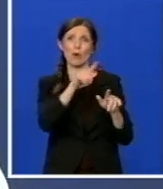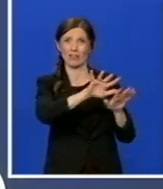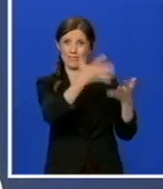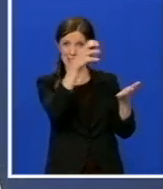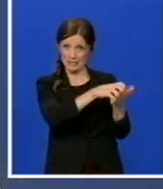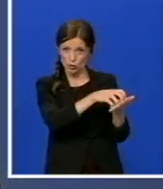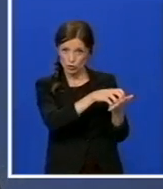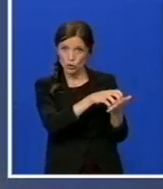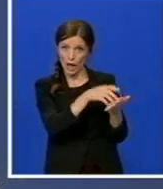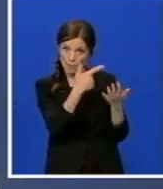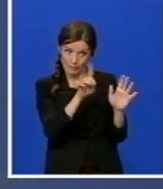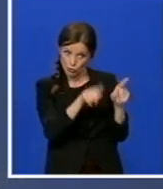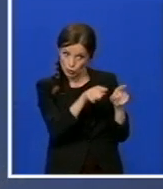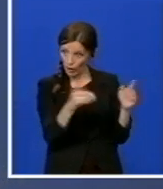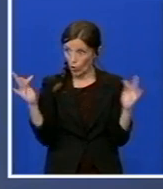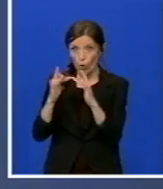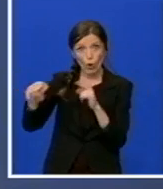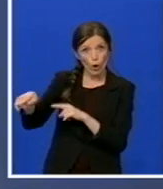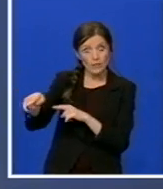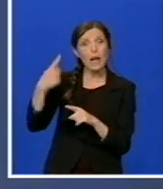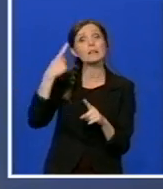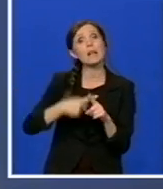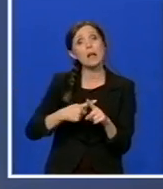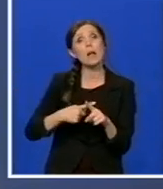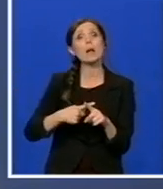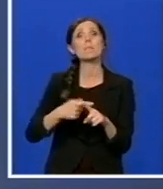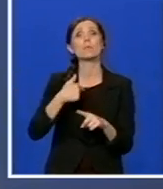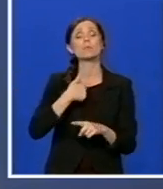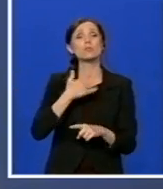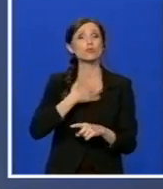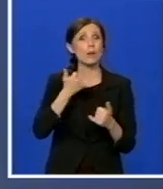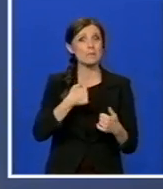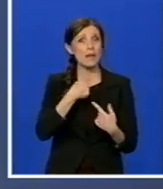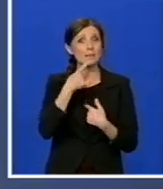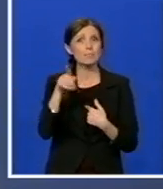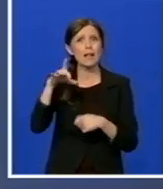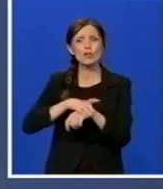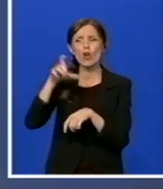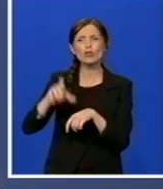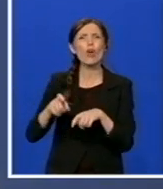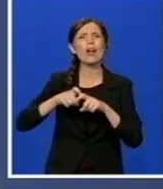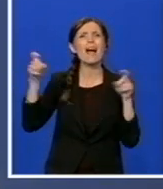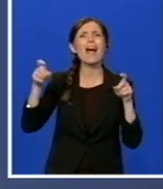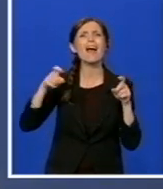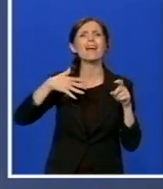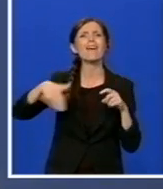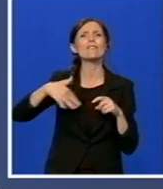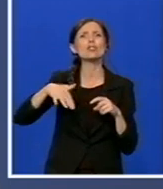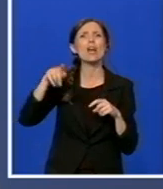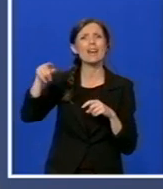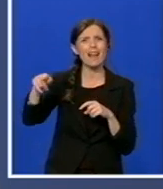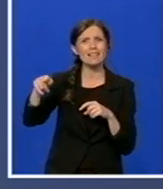naravno, da sada ovde odreagujete na otkaz koji je podnela doktorka Saša Ljuština iz GAK-a u Višegradskoj i navela da je